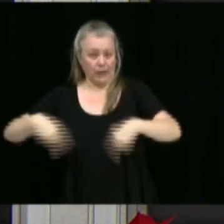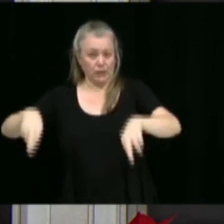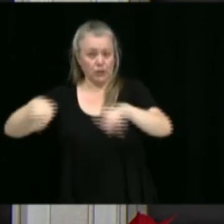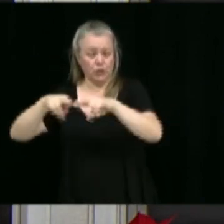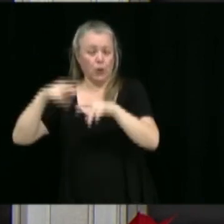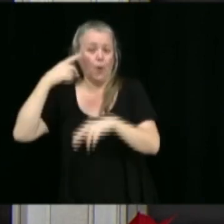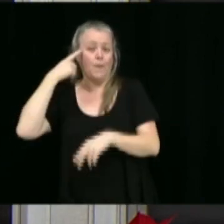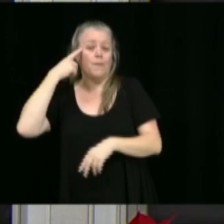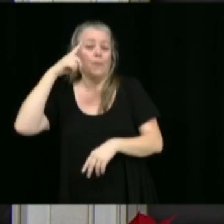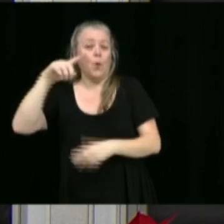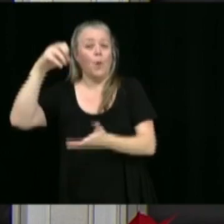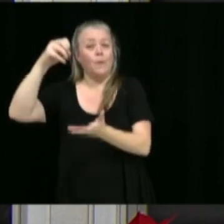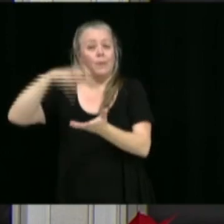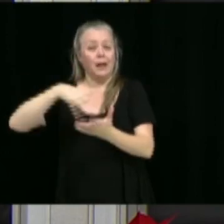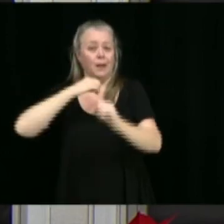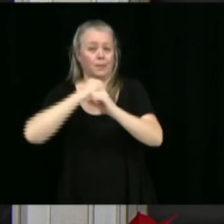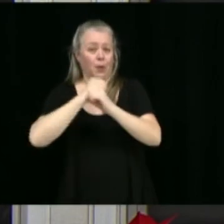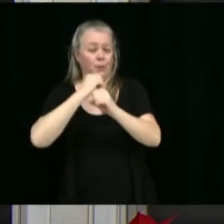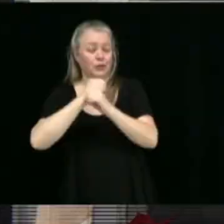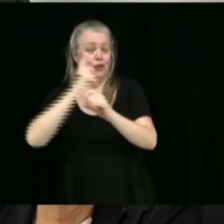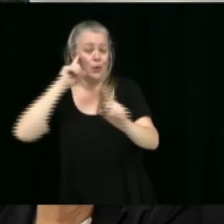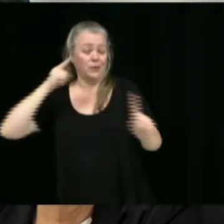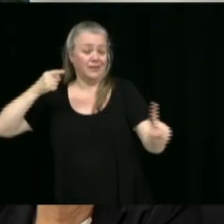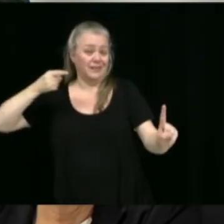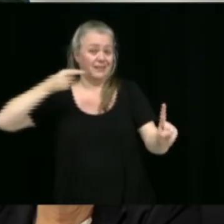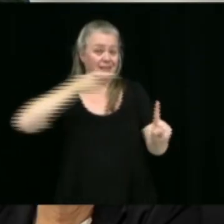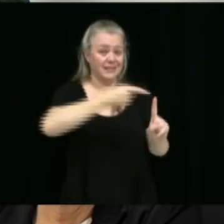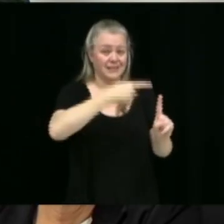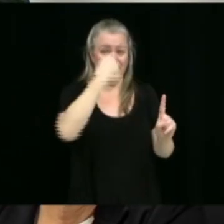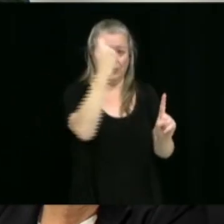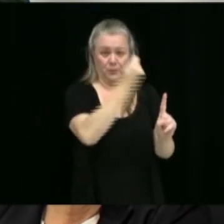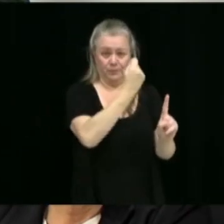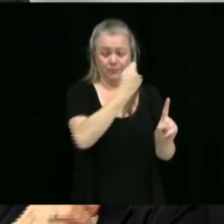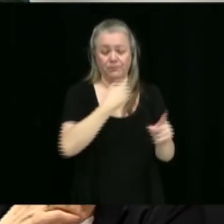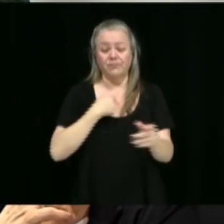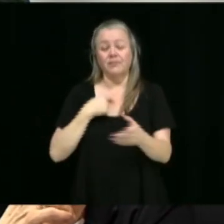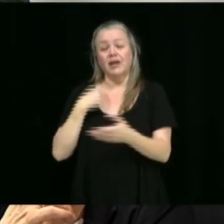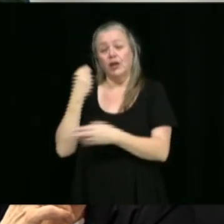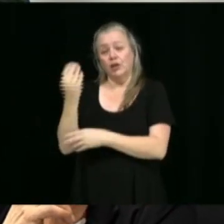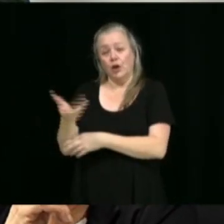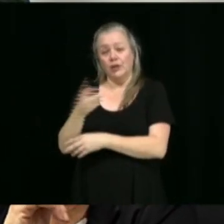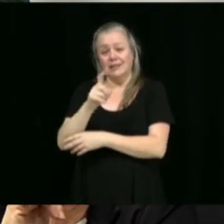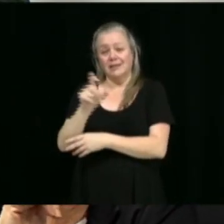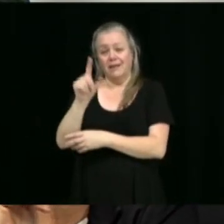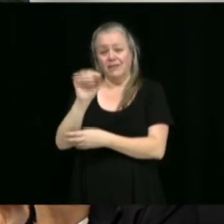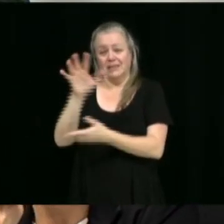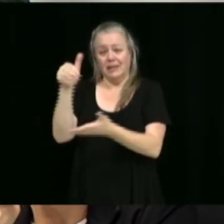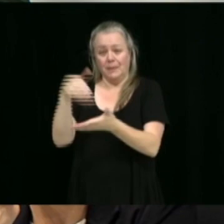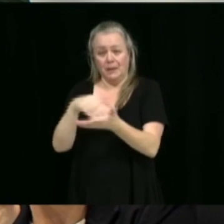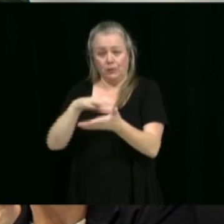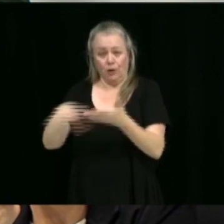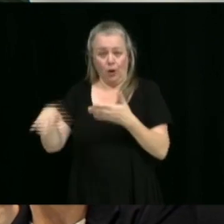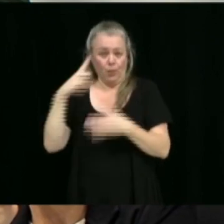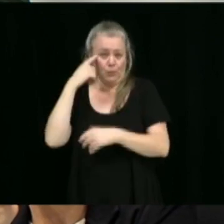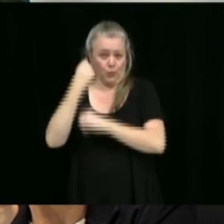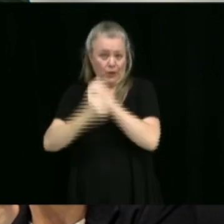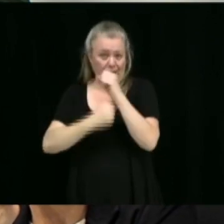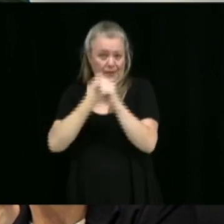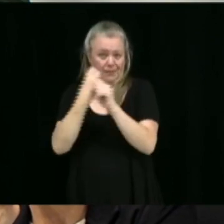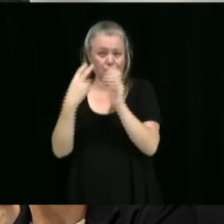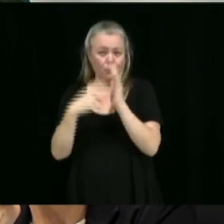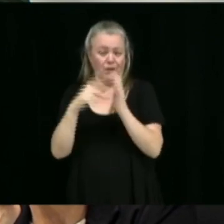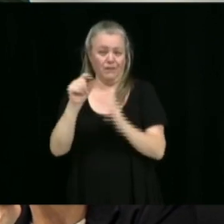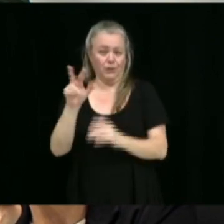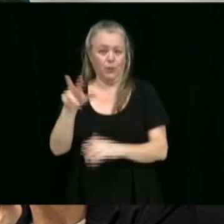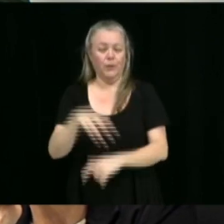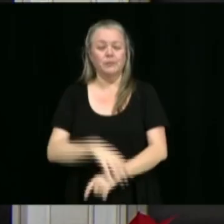promotion Destination Victoriaville. Il s'agit d'accorder une aide financière de 125 000 $ pour l'année 2023.